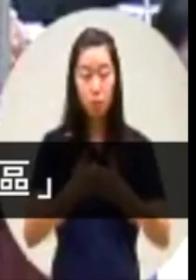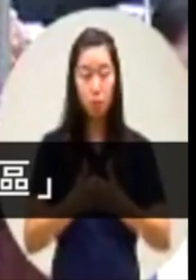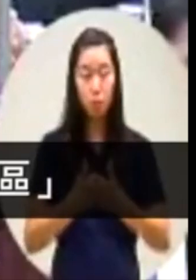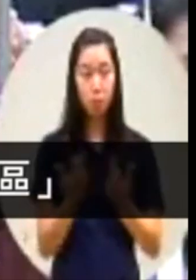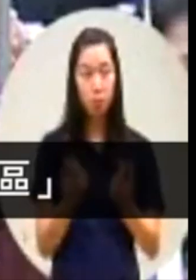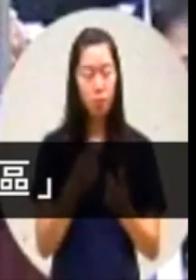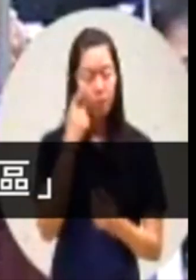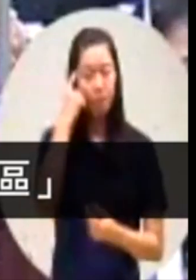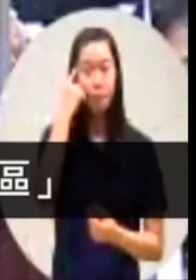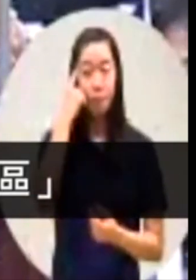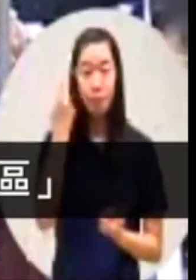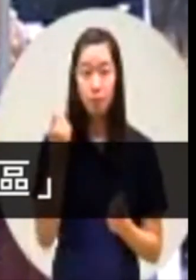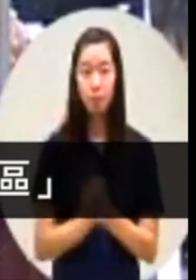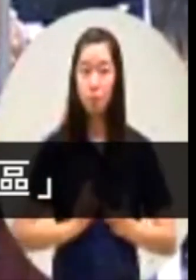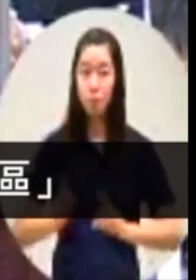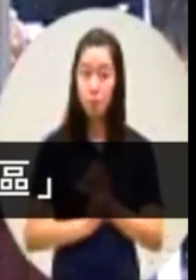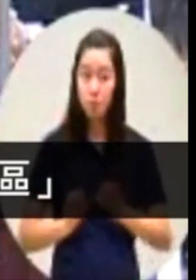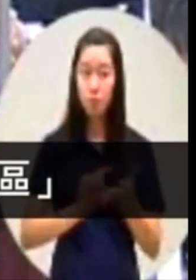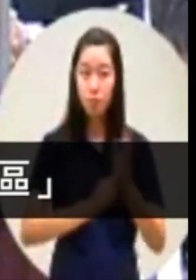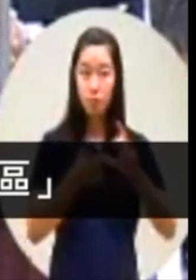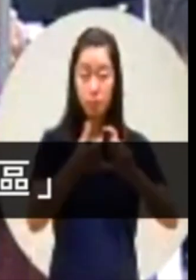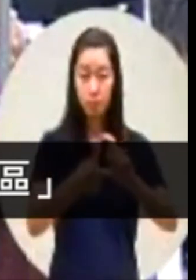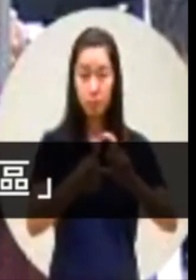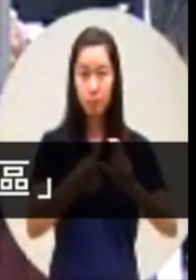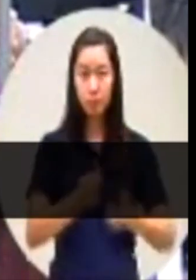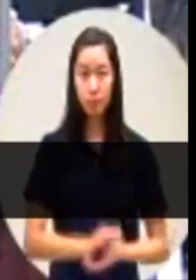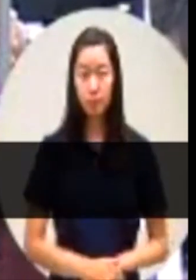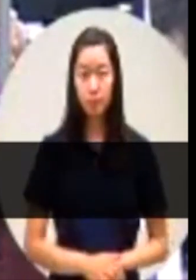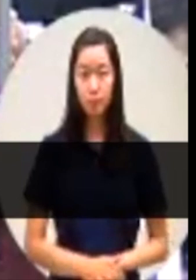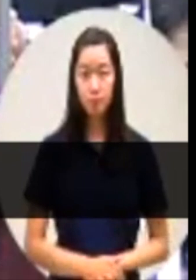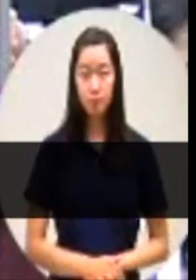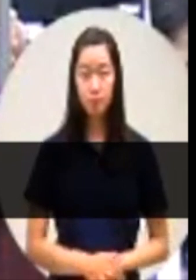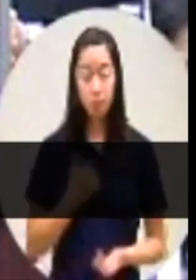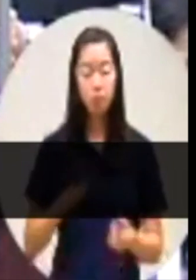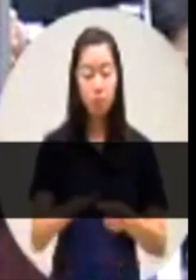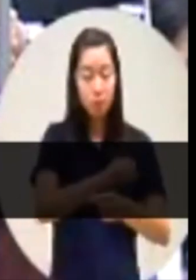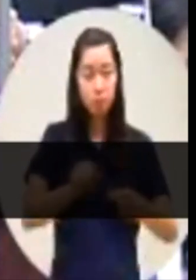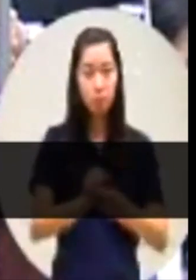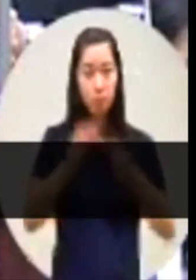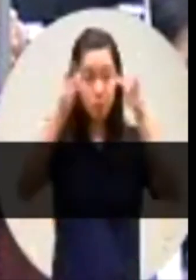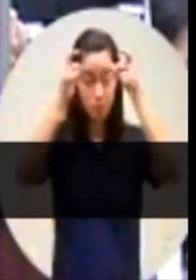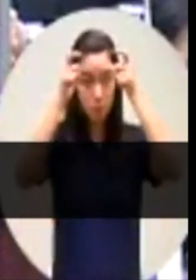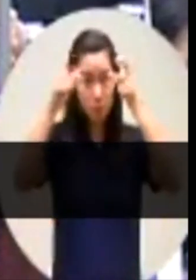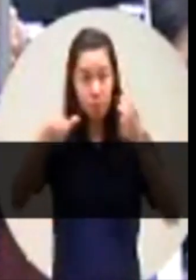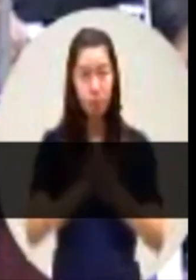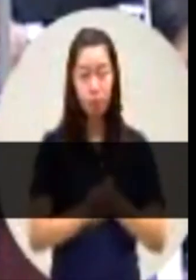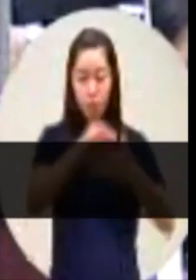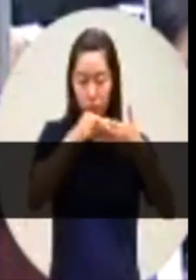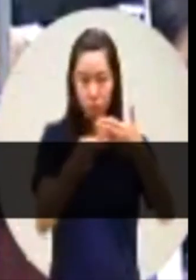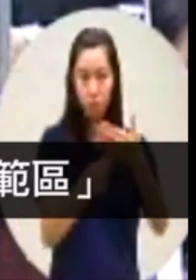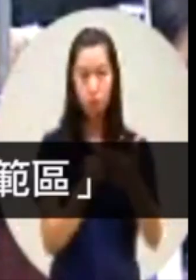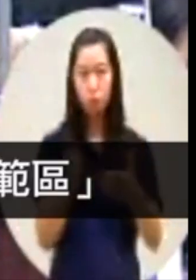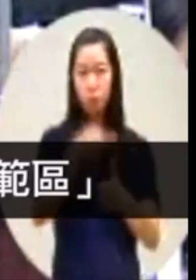我们也一直认为说自由经济示范区，我想全台湾高雄的条件是